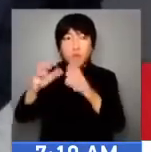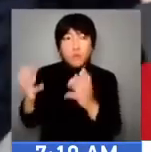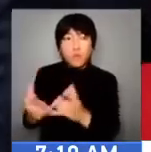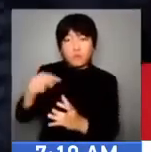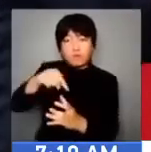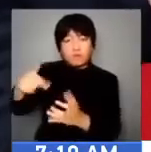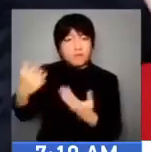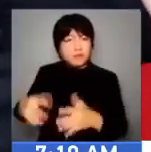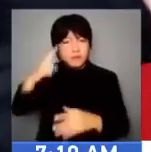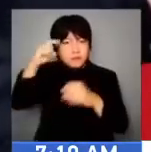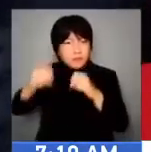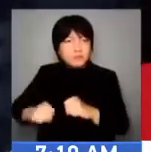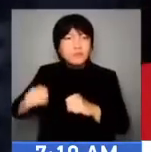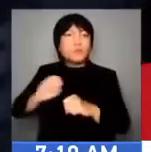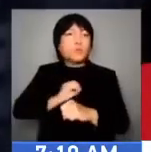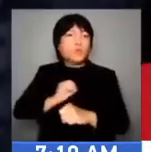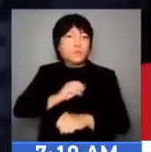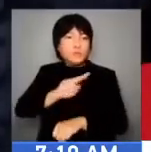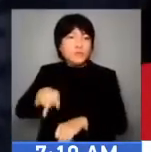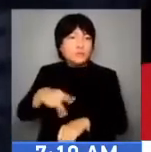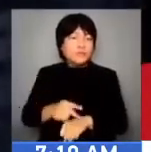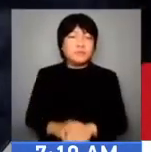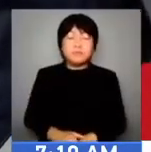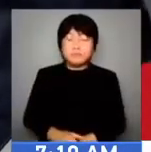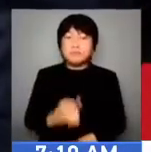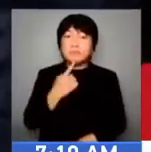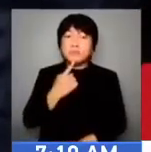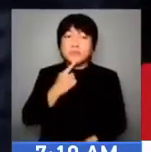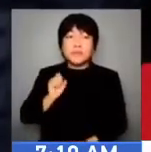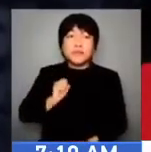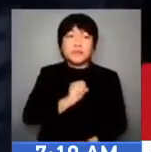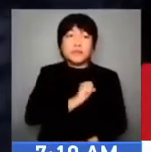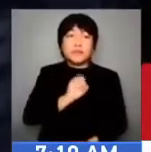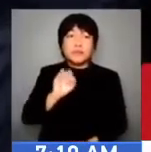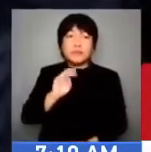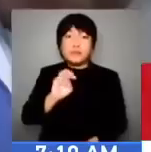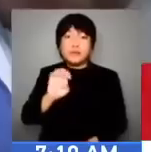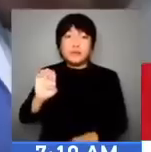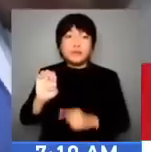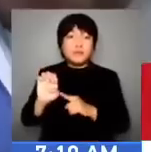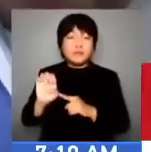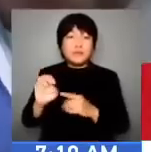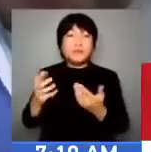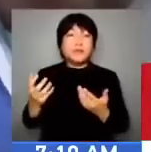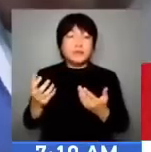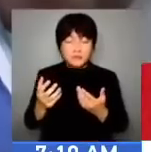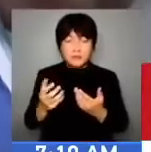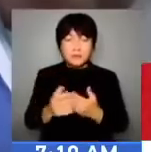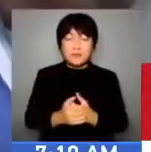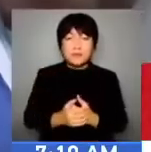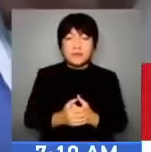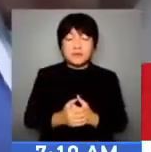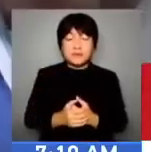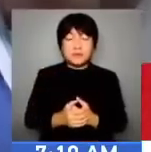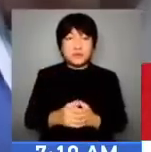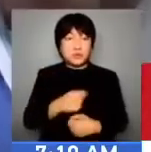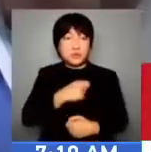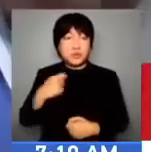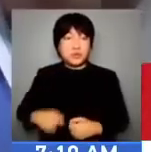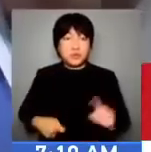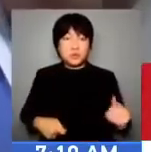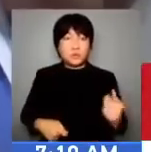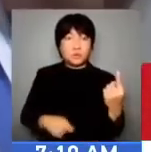Nauna nang sinabi ni Senator Amy Marcos na chairperson ng Senate Committee on Foreign Relations na hindi lang China ang dapat i-monitor